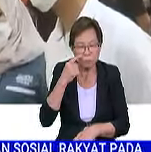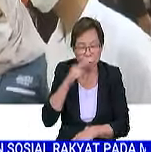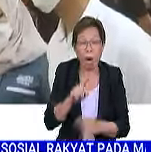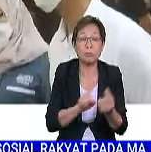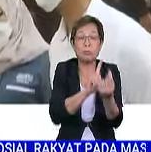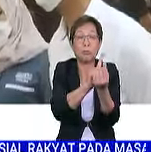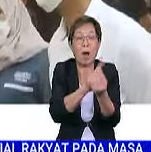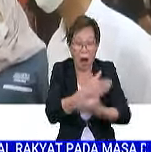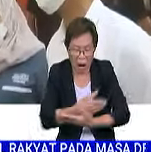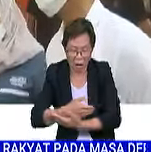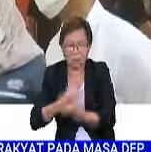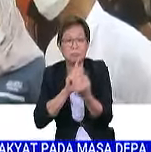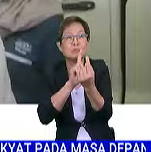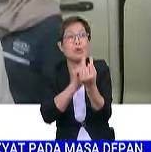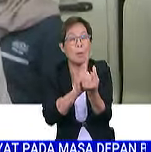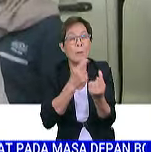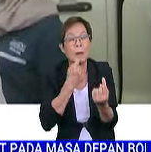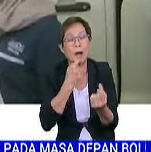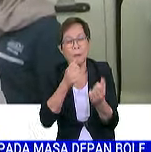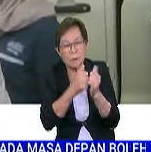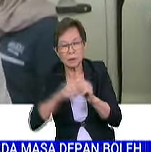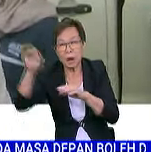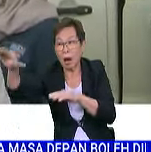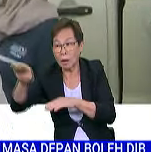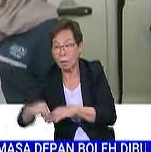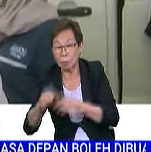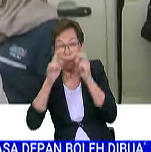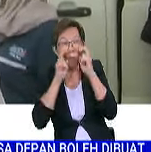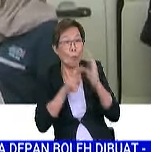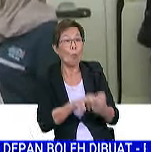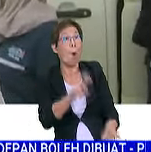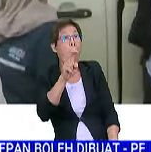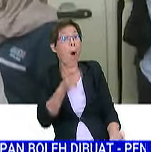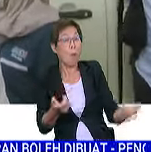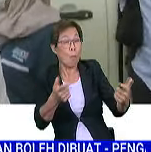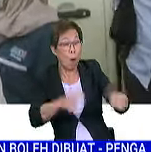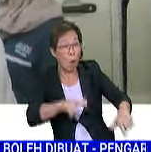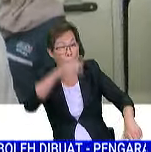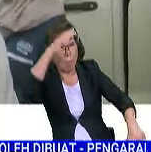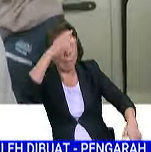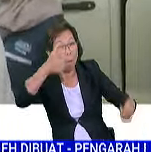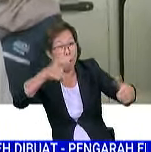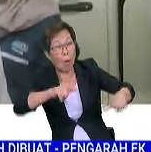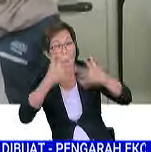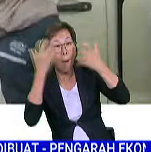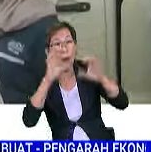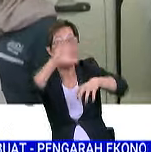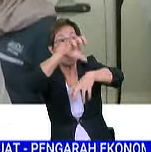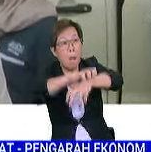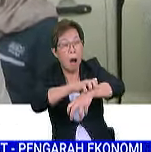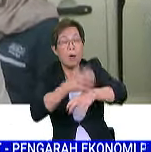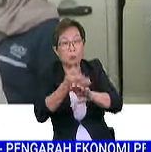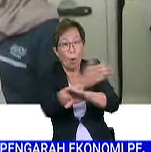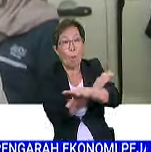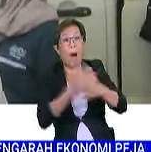memberitahu dia bersama 6 lagi adik-beradiknya terkejut dengan kejadian yang menimpa bapanya. Jelas Seni sebelum